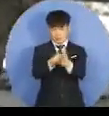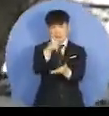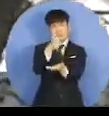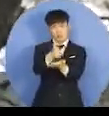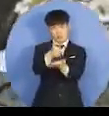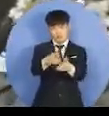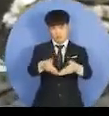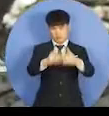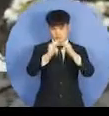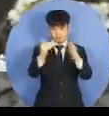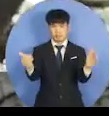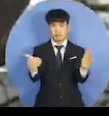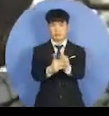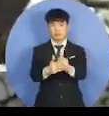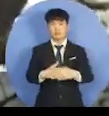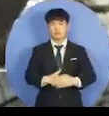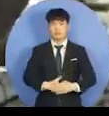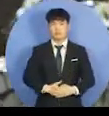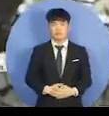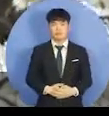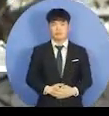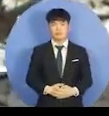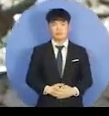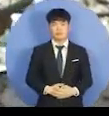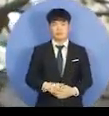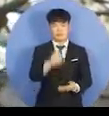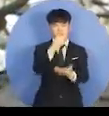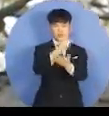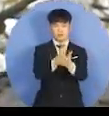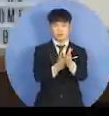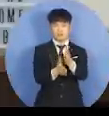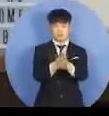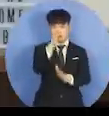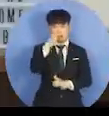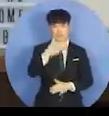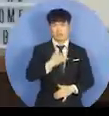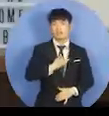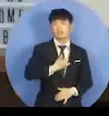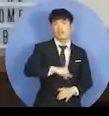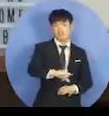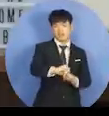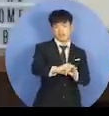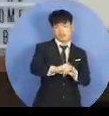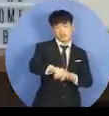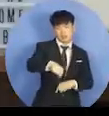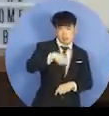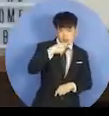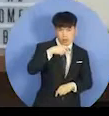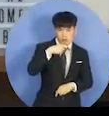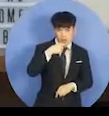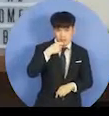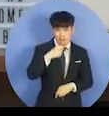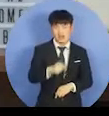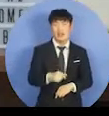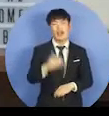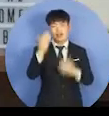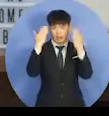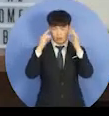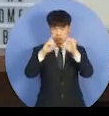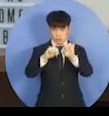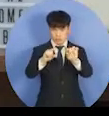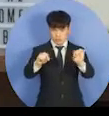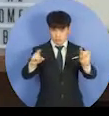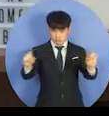행정적 뒷받침을 완료했습니다. 천안 씨가 자녀들이 먹는 급식